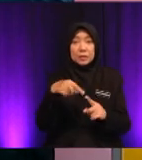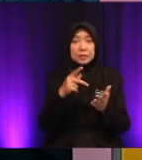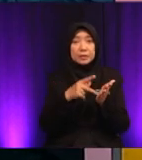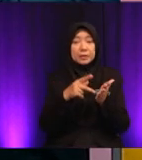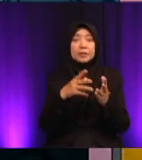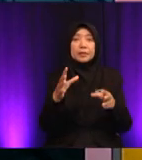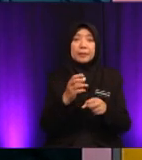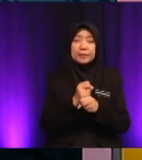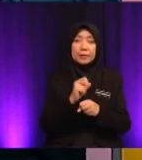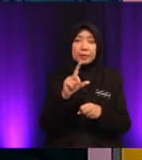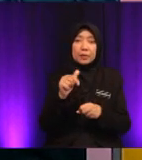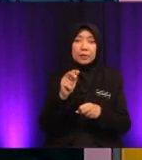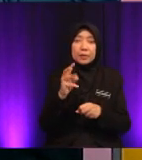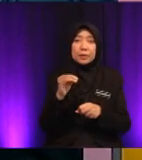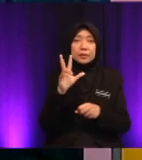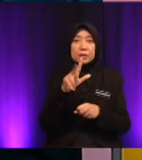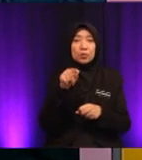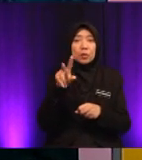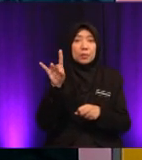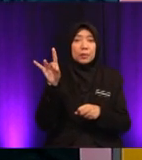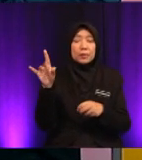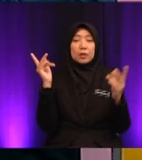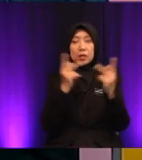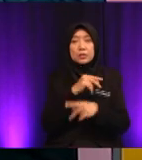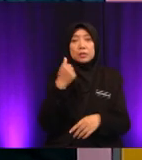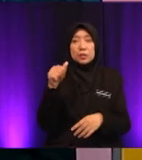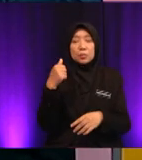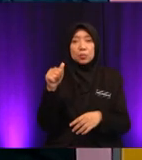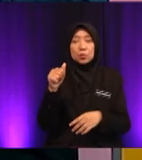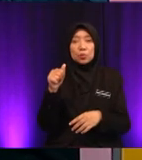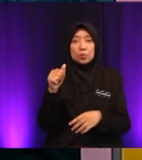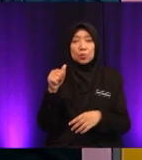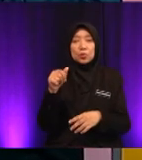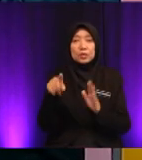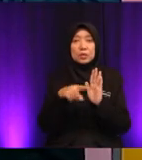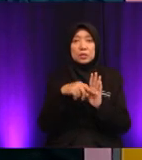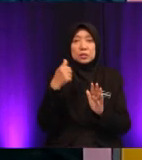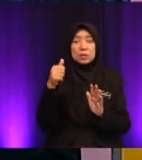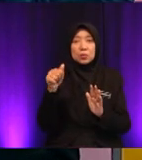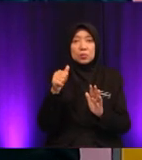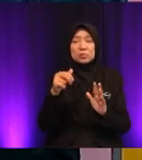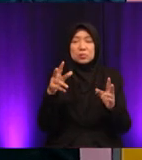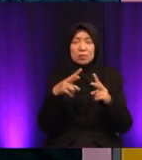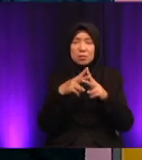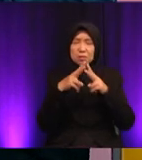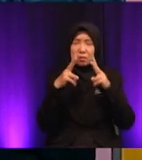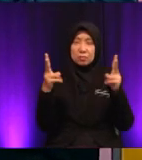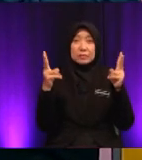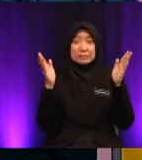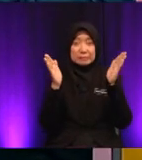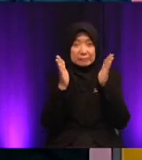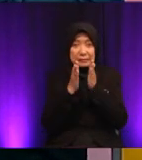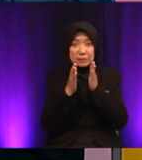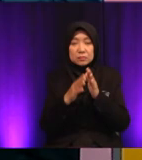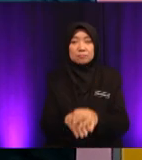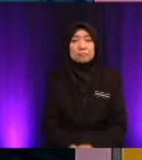dapat 88 kali 10 kuasa negatif 10 mitos sangat kecil sekali 10 negatif